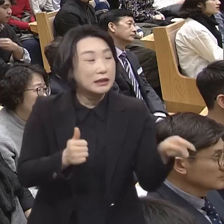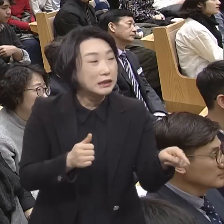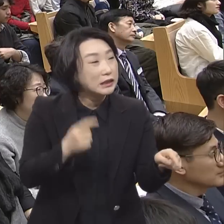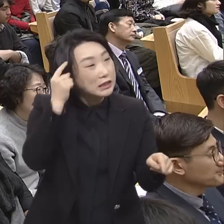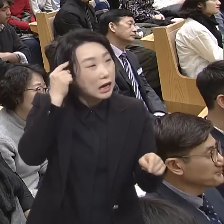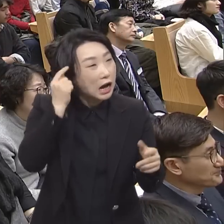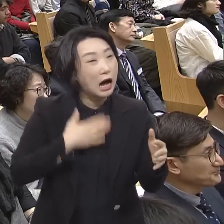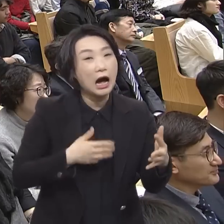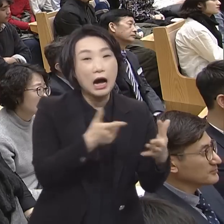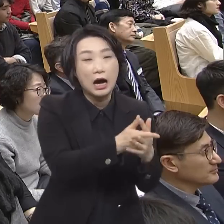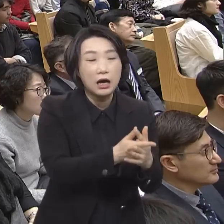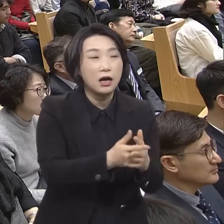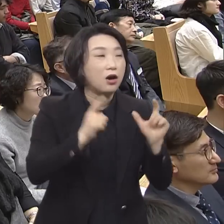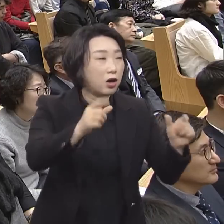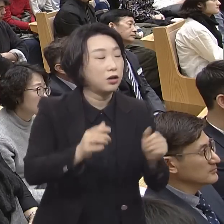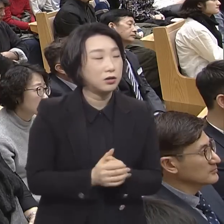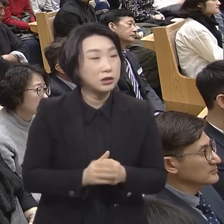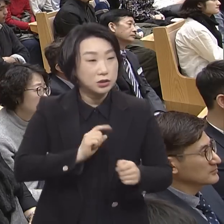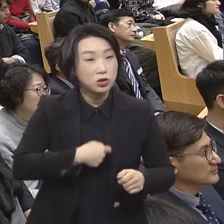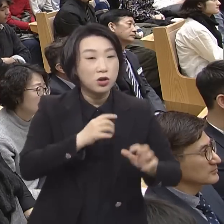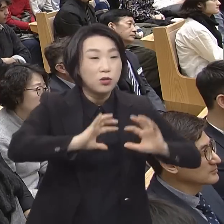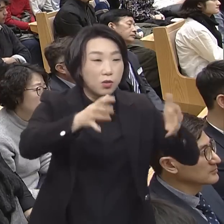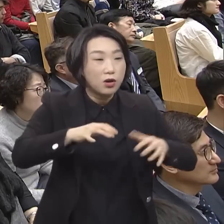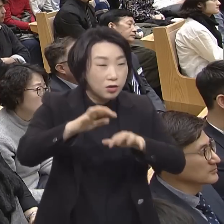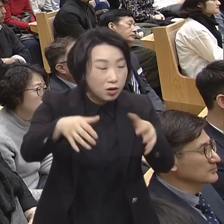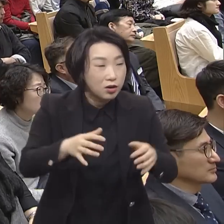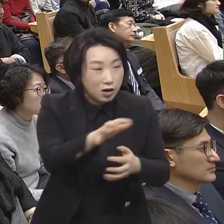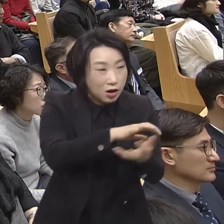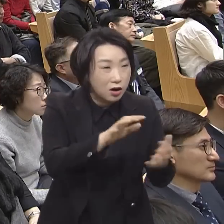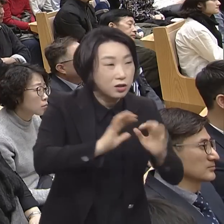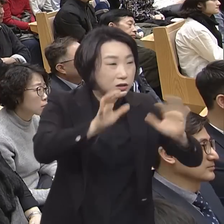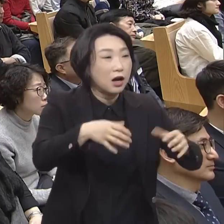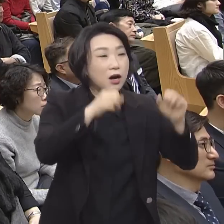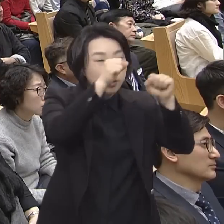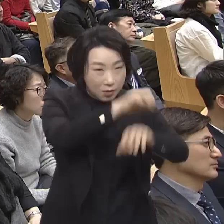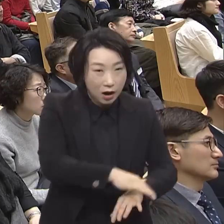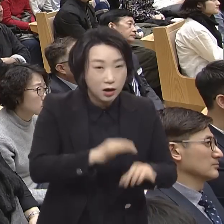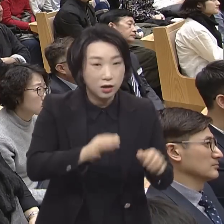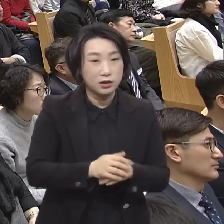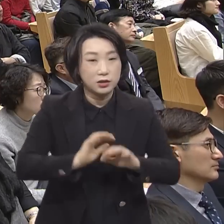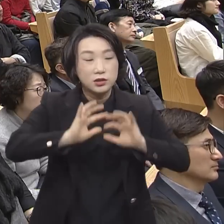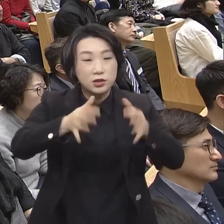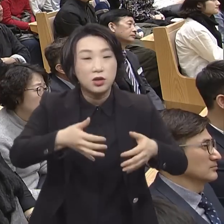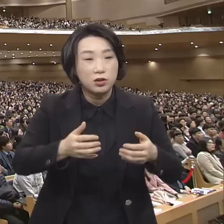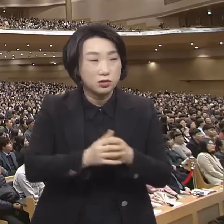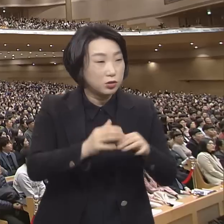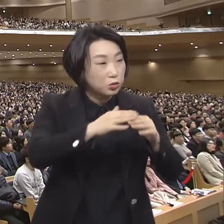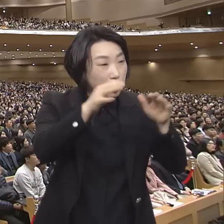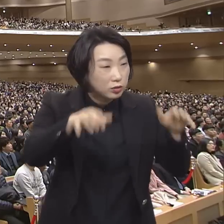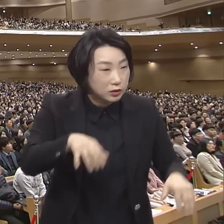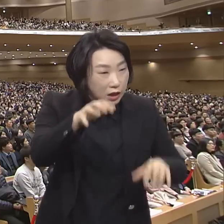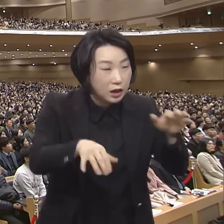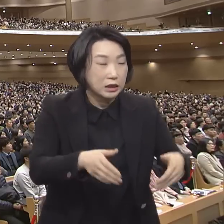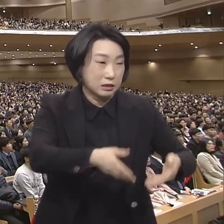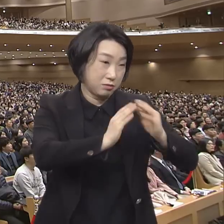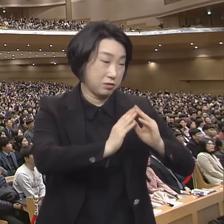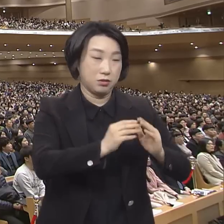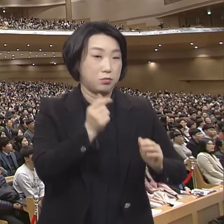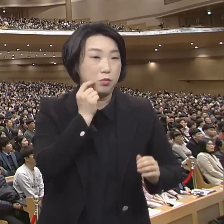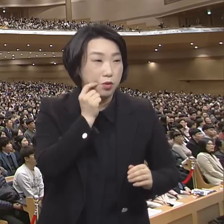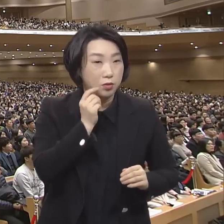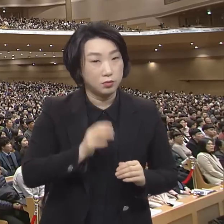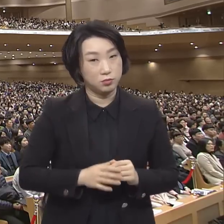하시고 가라사대 스스로 분쟁하는 나라마다 황폐하여질 것이요 스스로 분쟁하는 동네나 집마다 서지